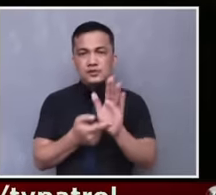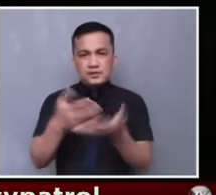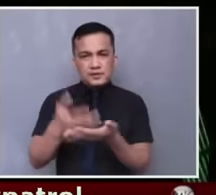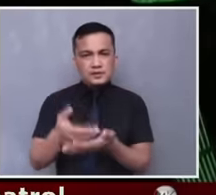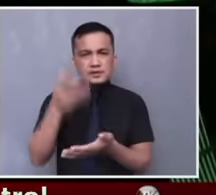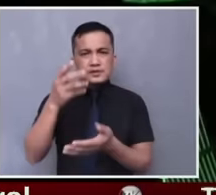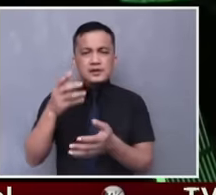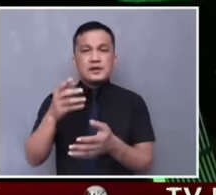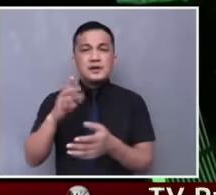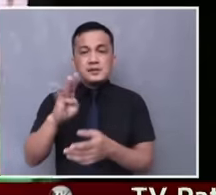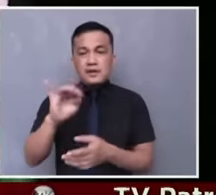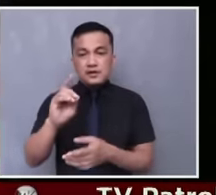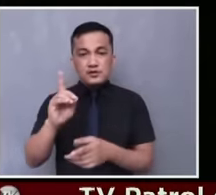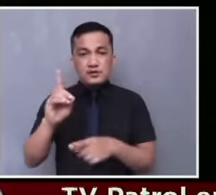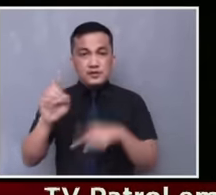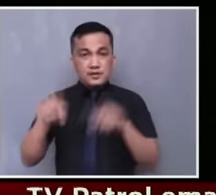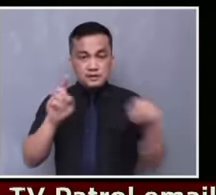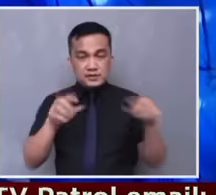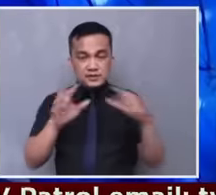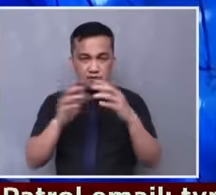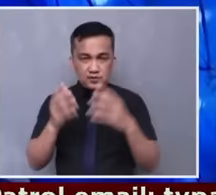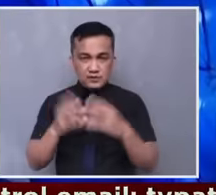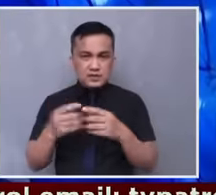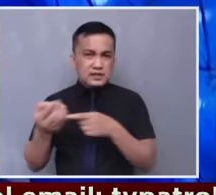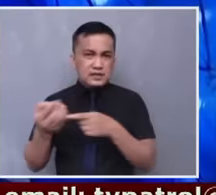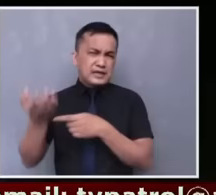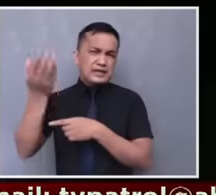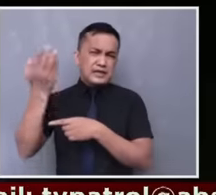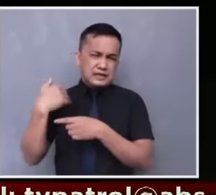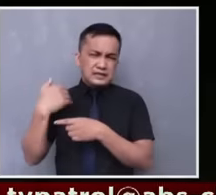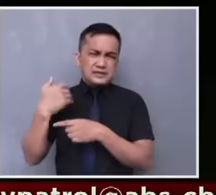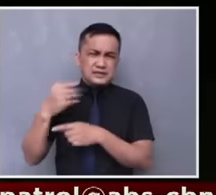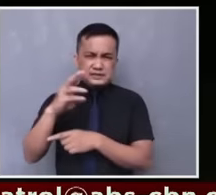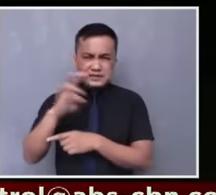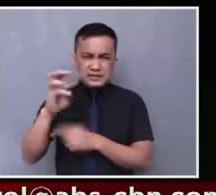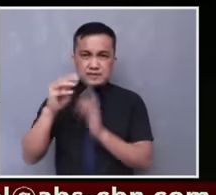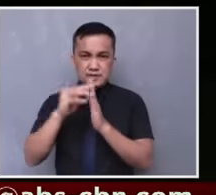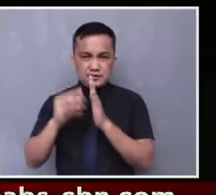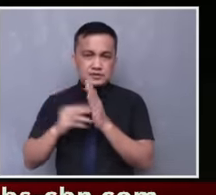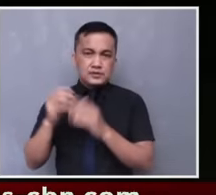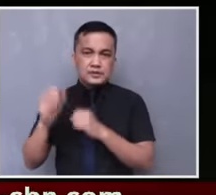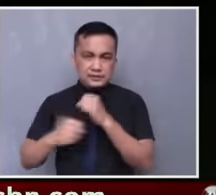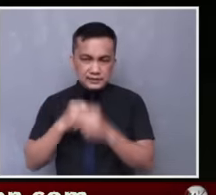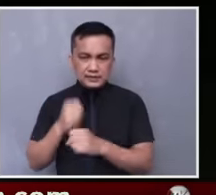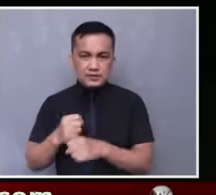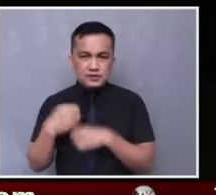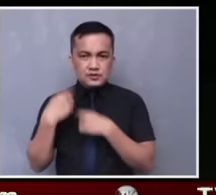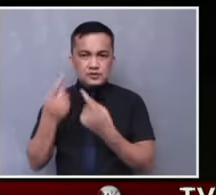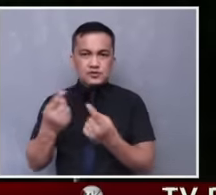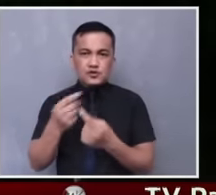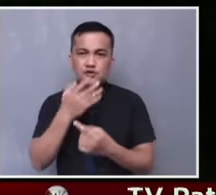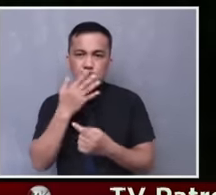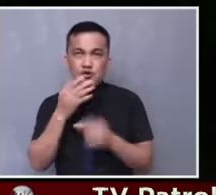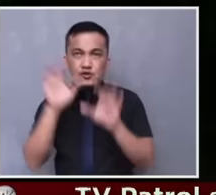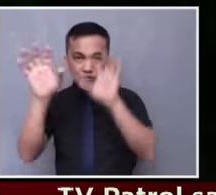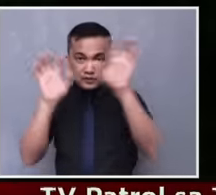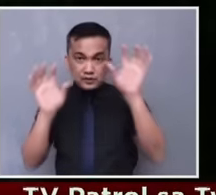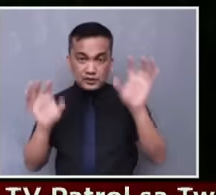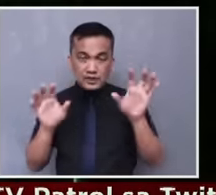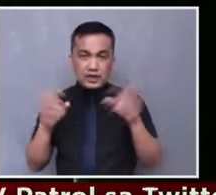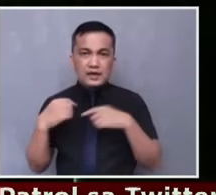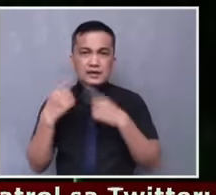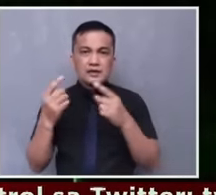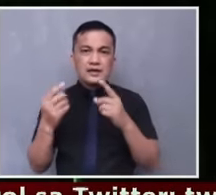biodiversity ng mundo mula sa nakaraang 600 milyong taon. Tatagal ang makulay na display hanggang